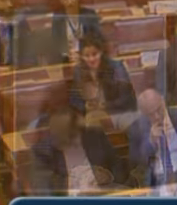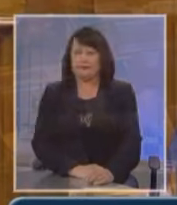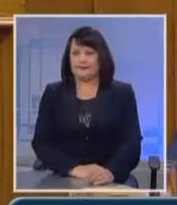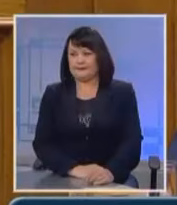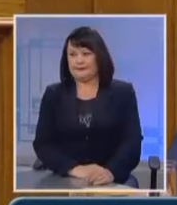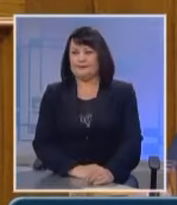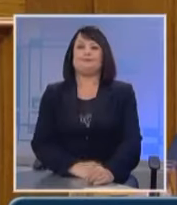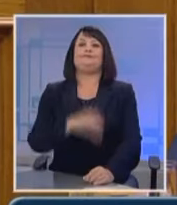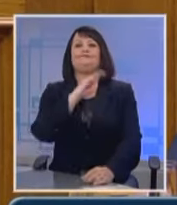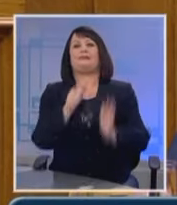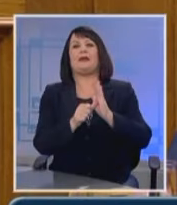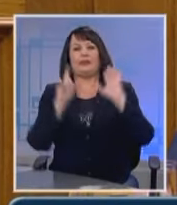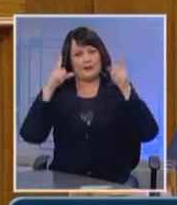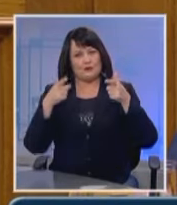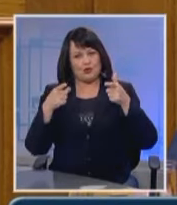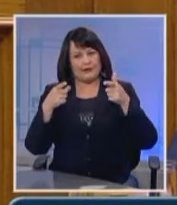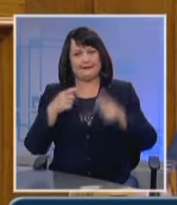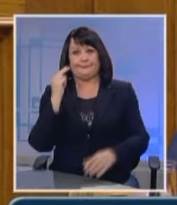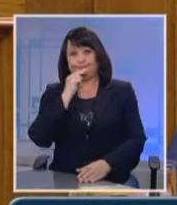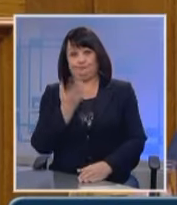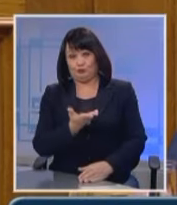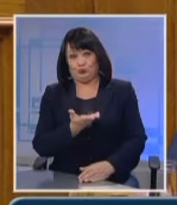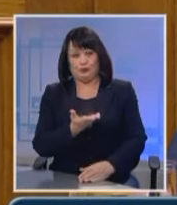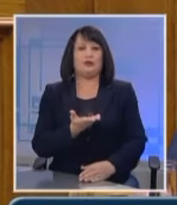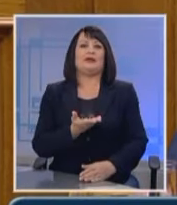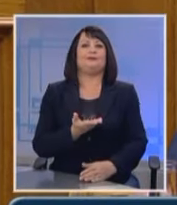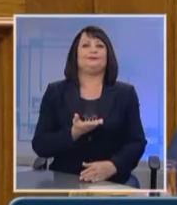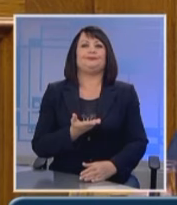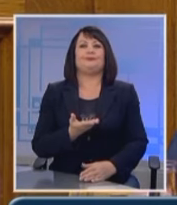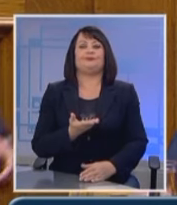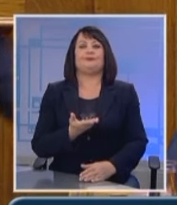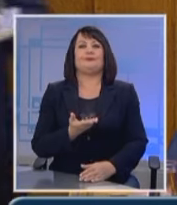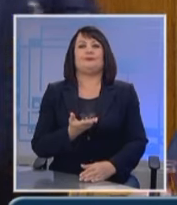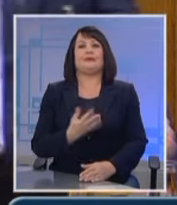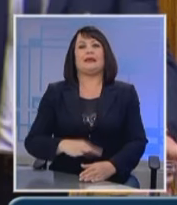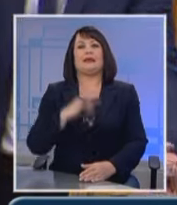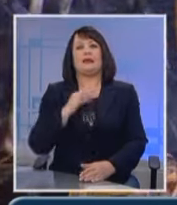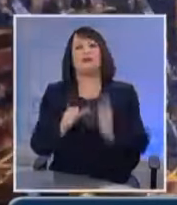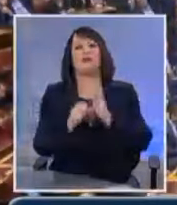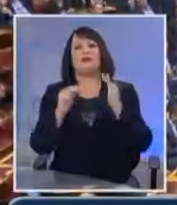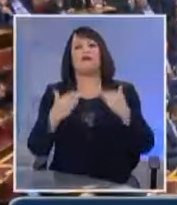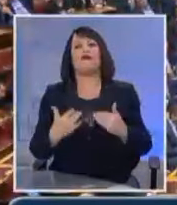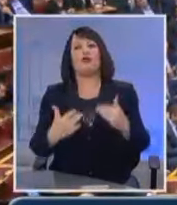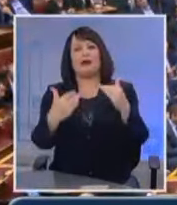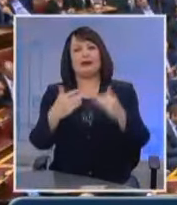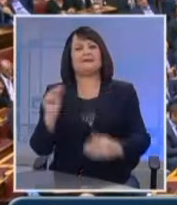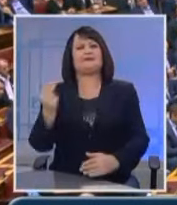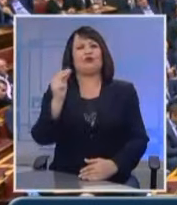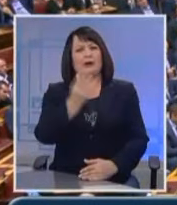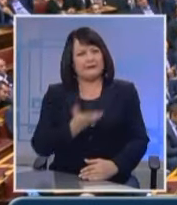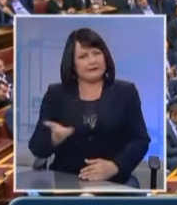Κύριε Πρόεδρε της Δημοκρατίας, κύριε Πρωθυπουργέ, κύριε Πρόεδρε της Βουλής, κύριοι